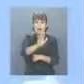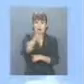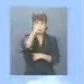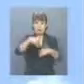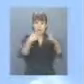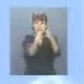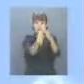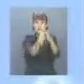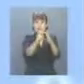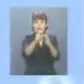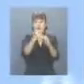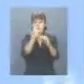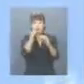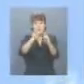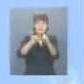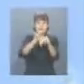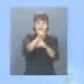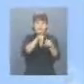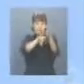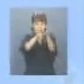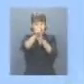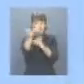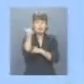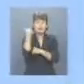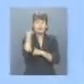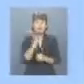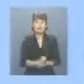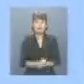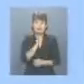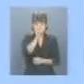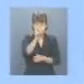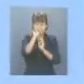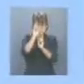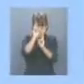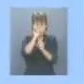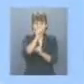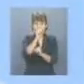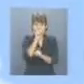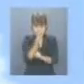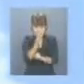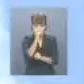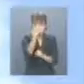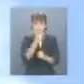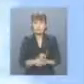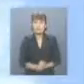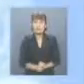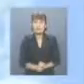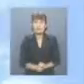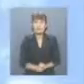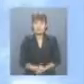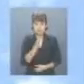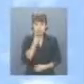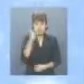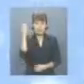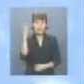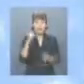แล้วก็จะกลายเป็นที่เพาะพันธุ์ของเชื้อราต่อไปซึ่งนั่นถือว่าเป็นภัยเงียบที่เรามองไม่เห็นค่ะกลับมาติดตามรายงานสภาพอากาศได้ใหม่ในข่าวค่ำ